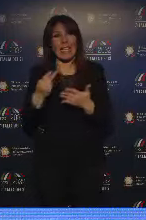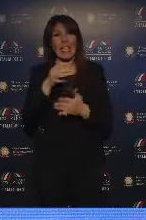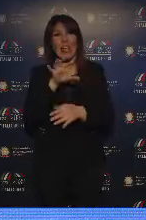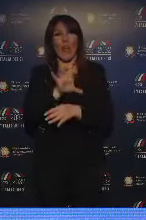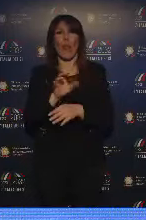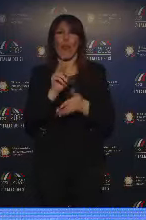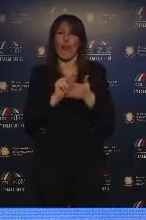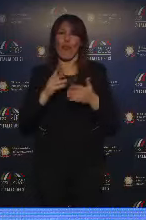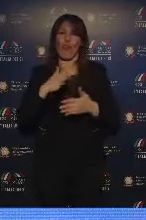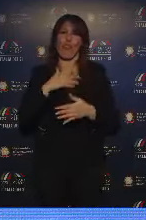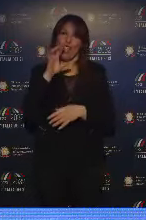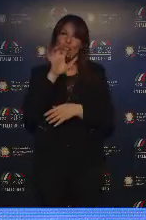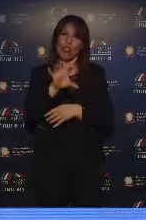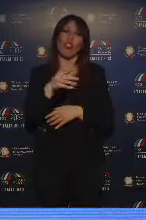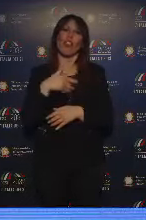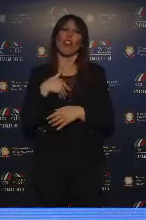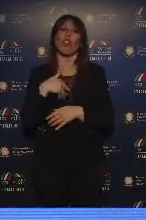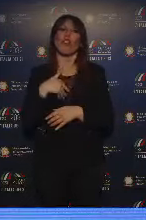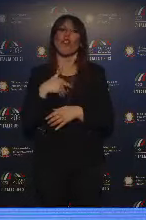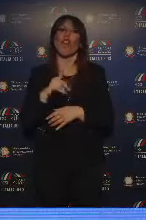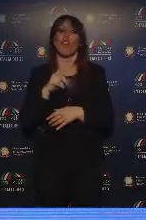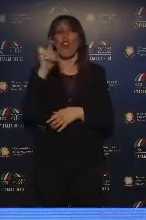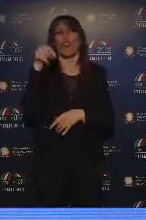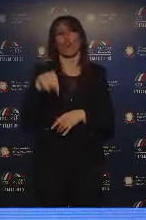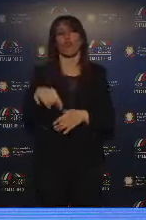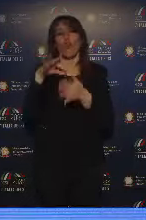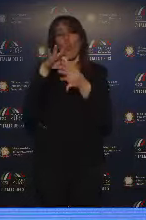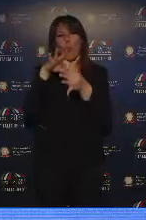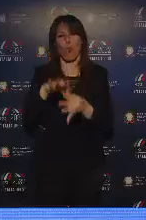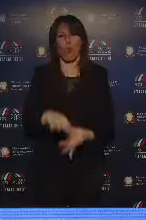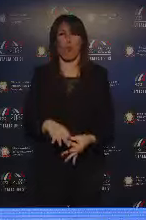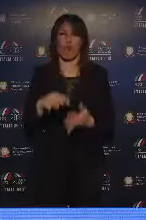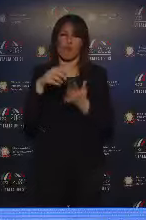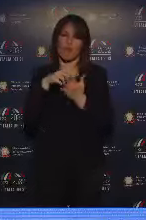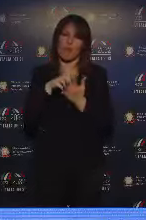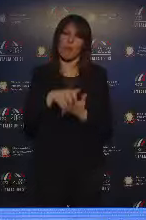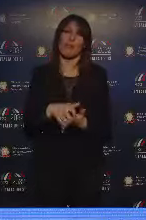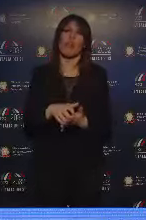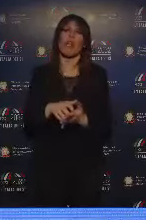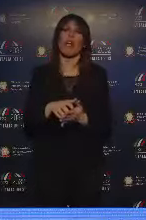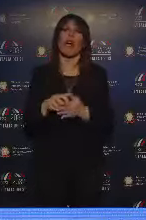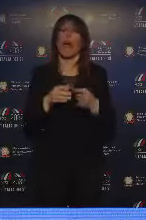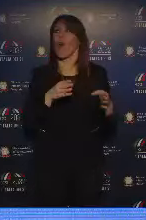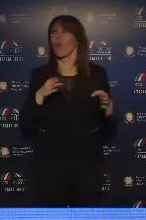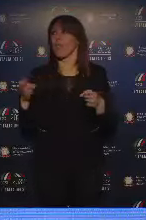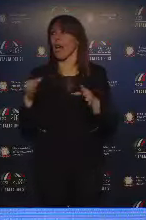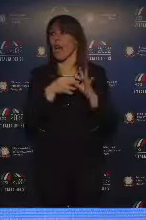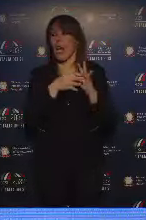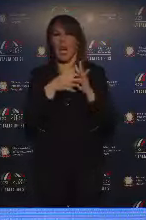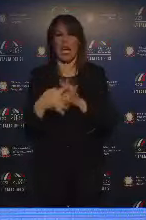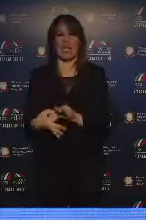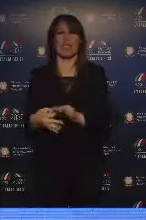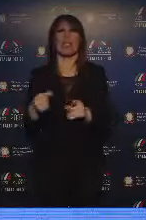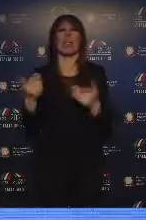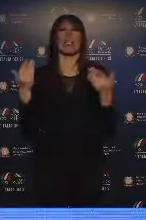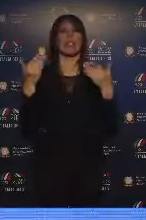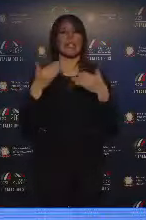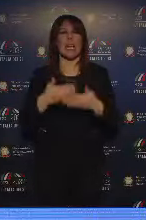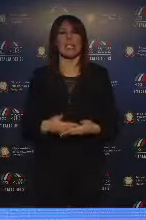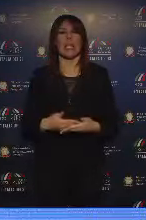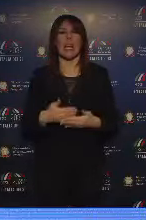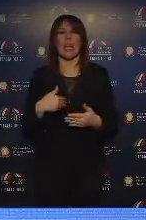è chiaro che sto investendo sull'asse nord sud sto investendo sull'asse ovest est Stasera